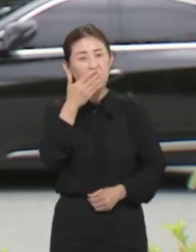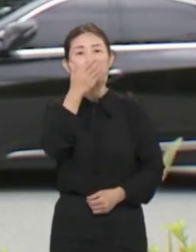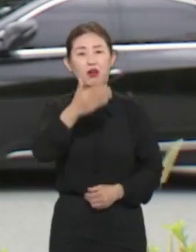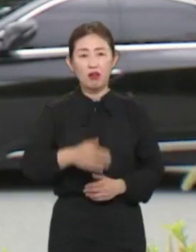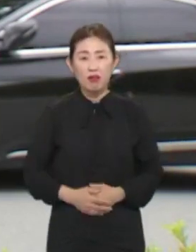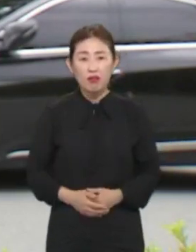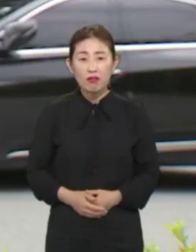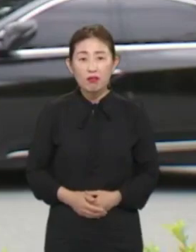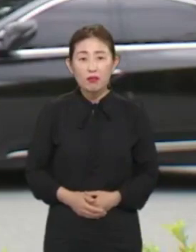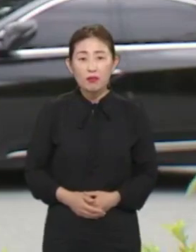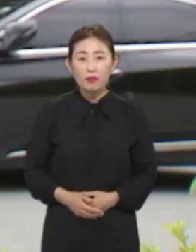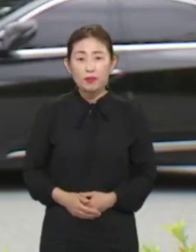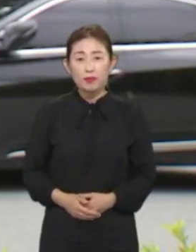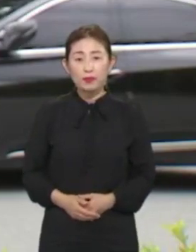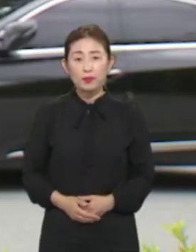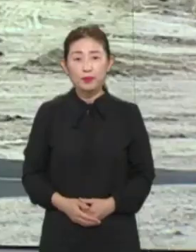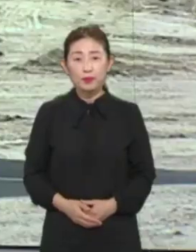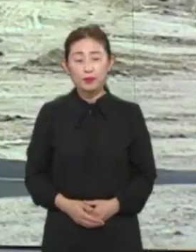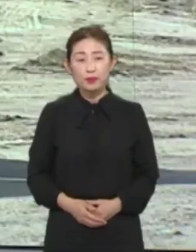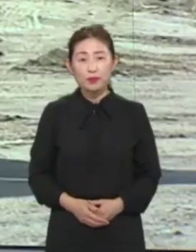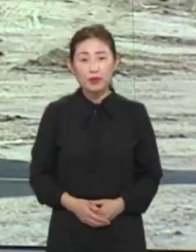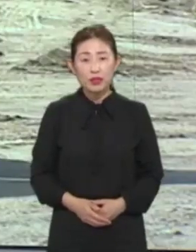TJB 조혜원입니다.